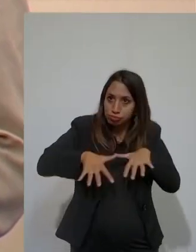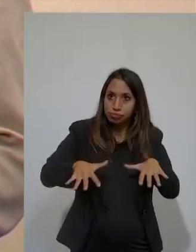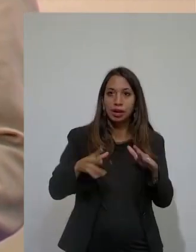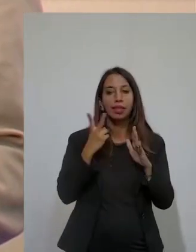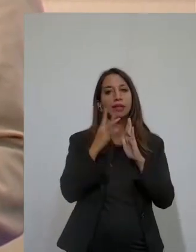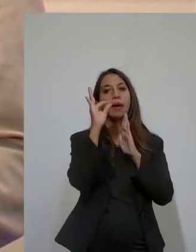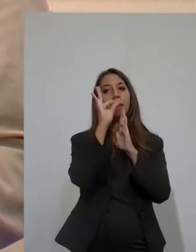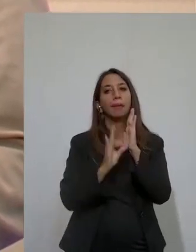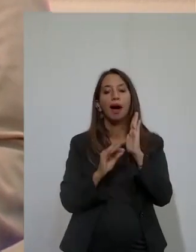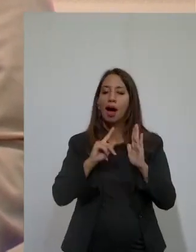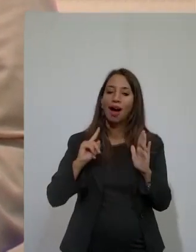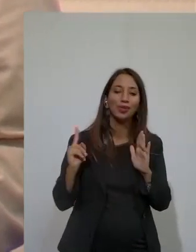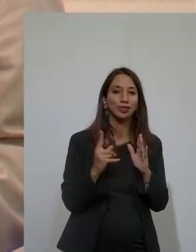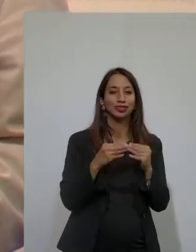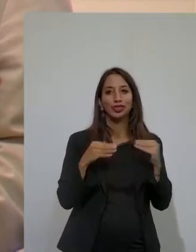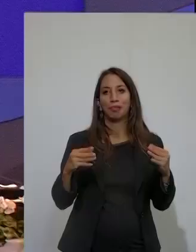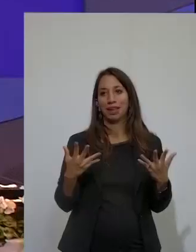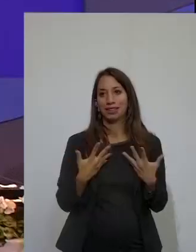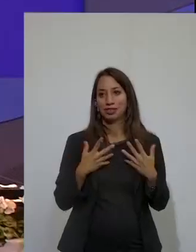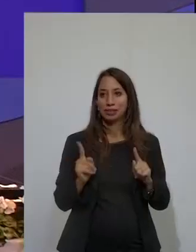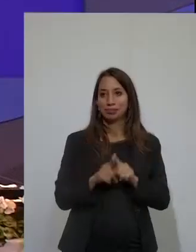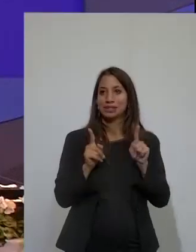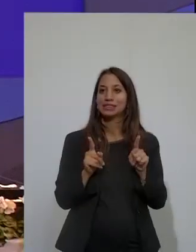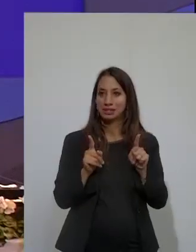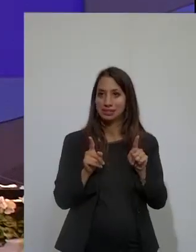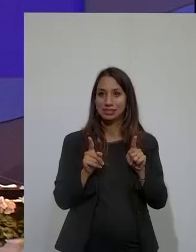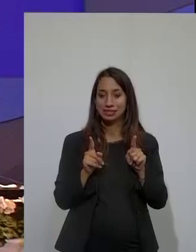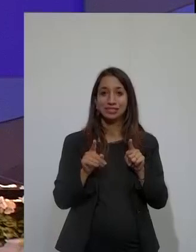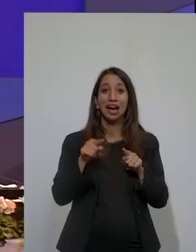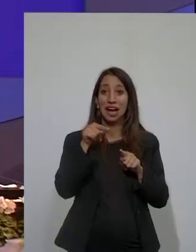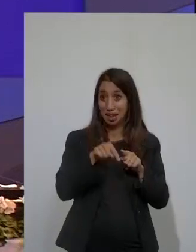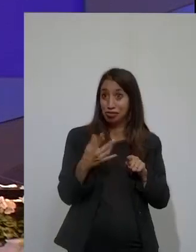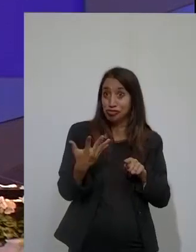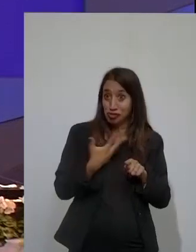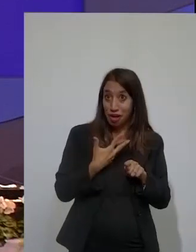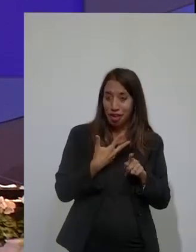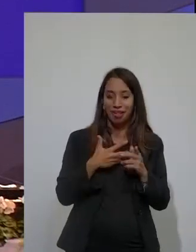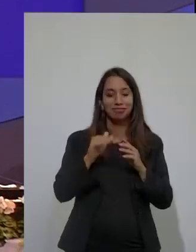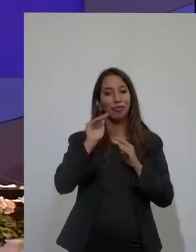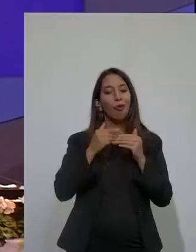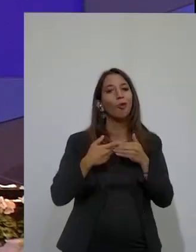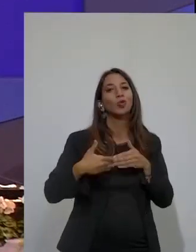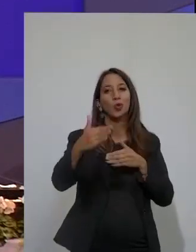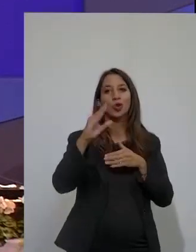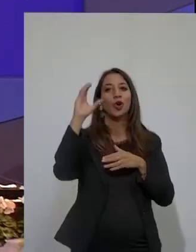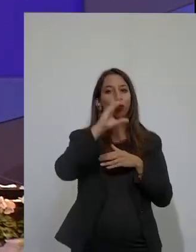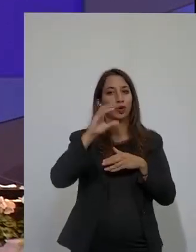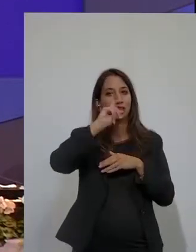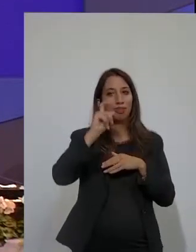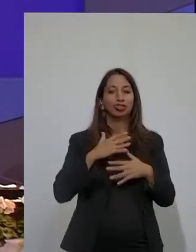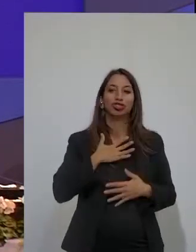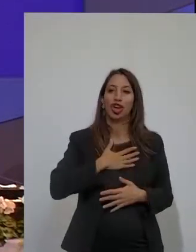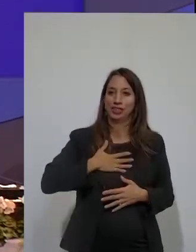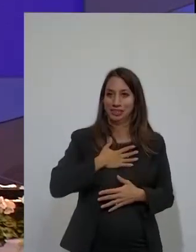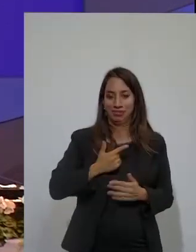Solo così il turismo in Italia potrà continuare con soddisfazione, potrà dare